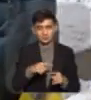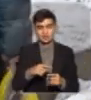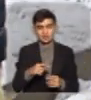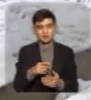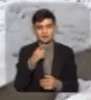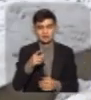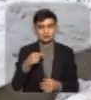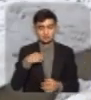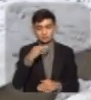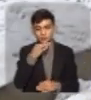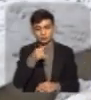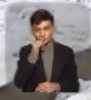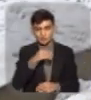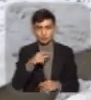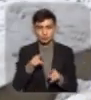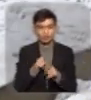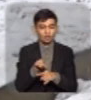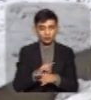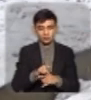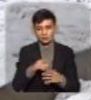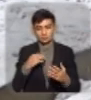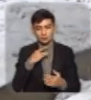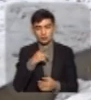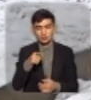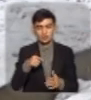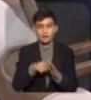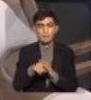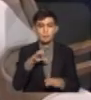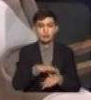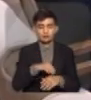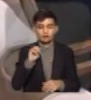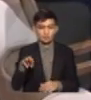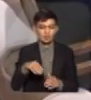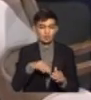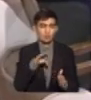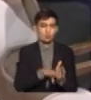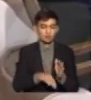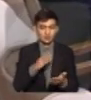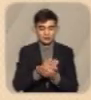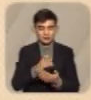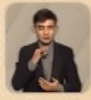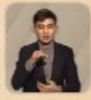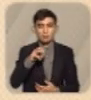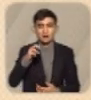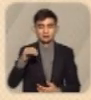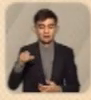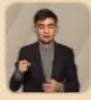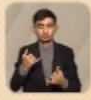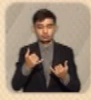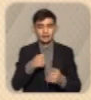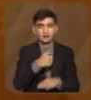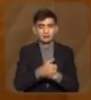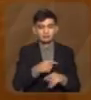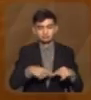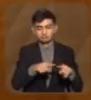прямо они мошенники, но они... Их условия гораздо хуже, чем у банков. Агентство возглавила Мадина Абылкасымова, и за этот год это уже